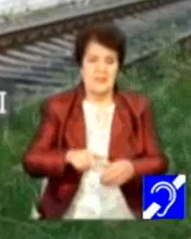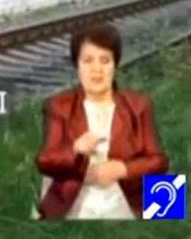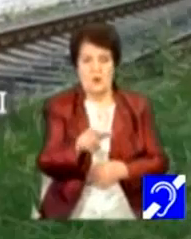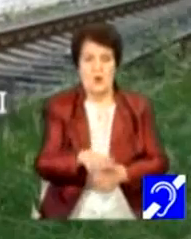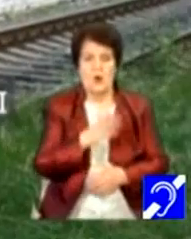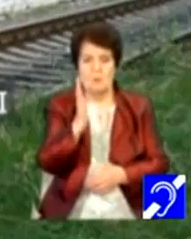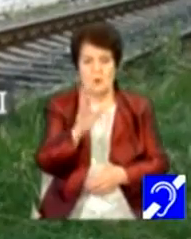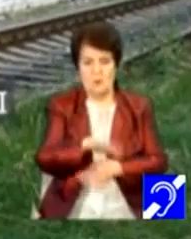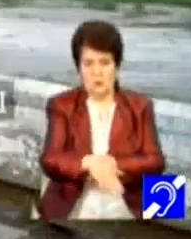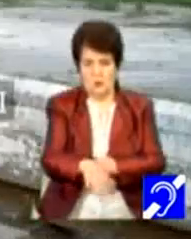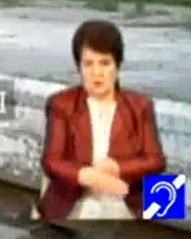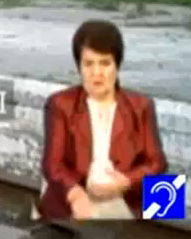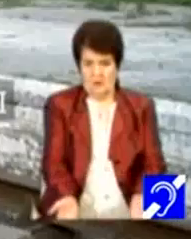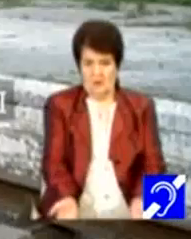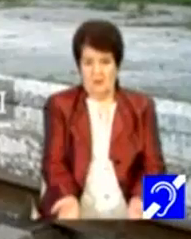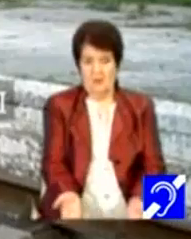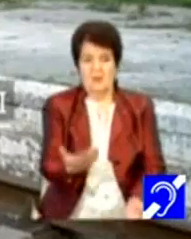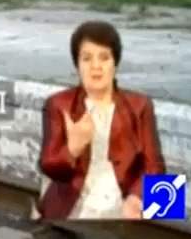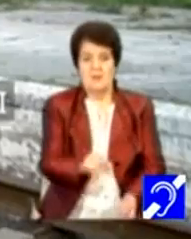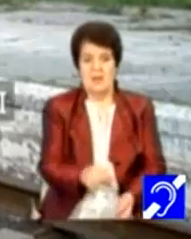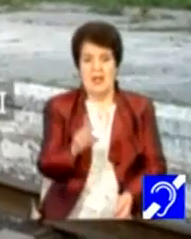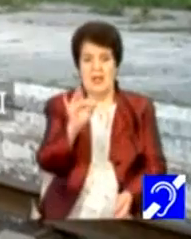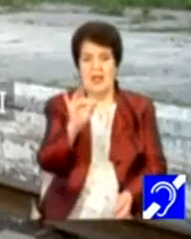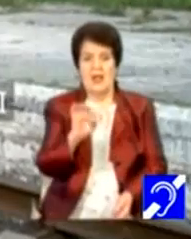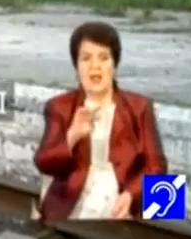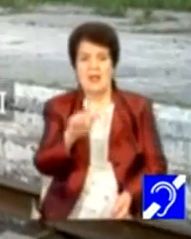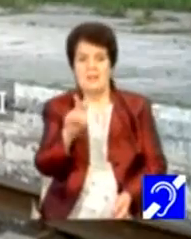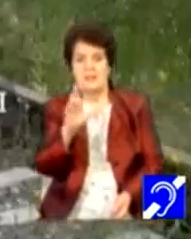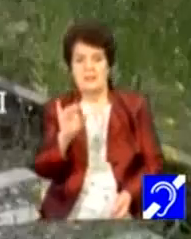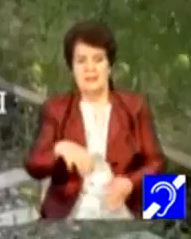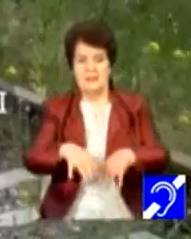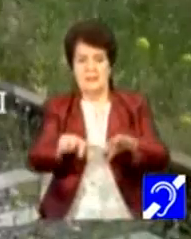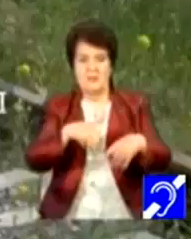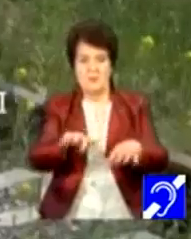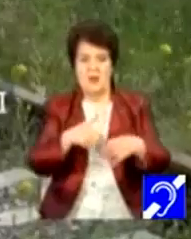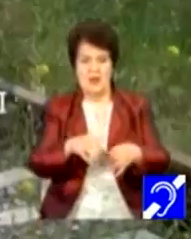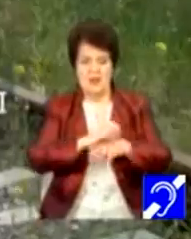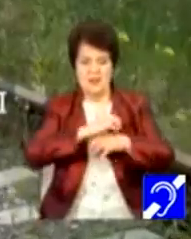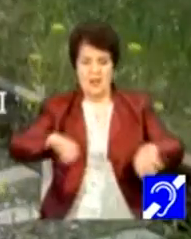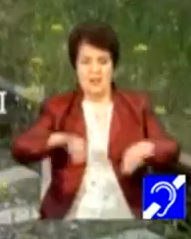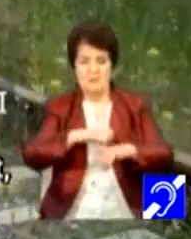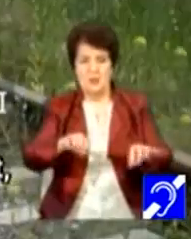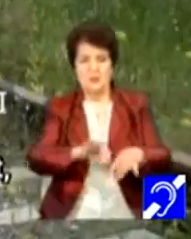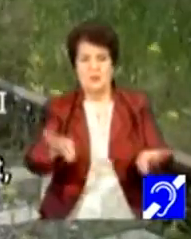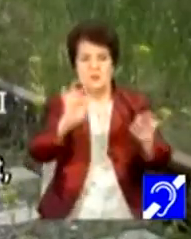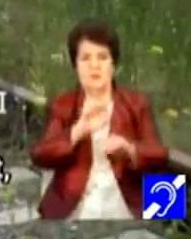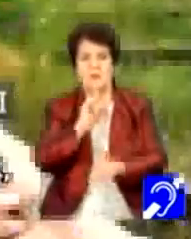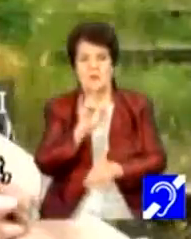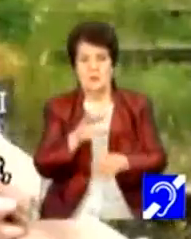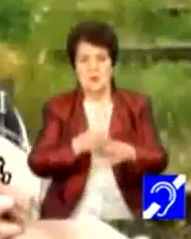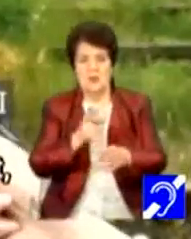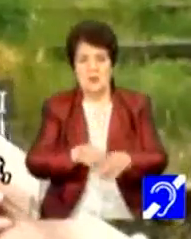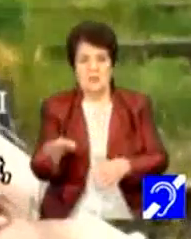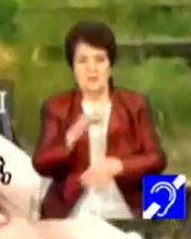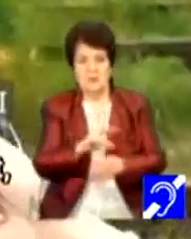нас пустовать, рельсы. Рельсы вот поснимали, ничего уже нету, скоро разберут, все, ничего не будет. Ремонтируют